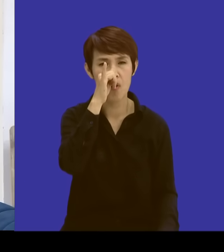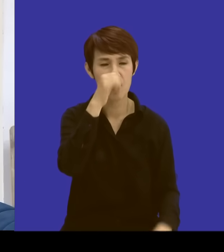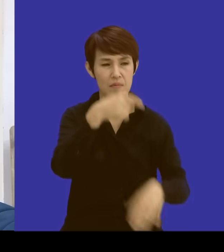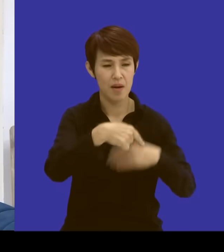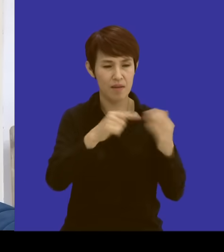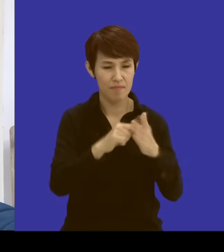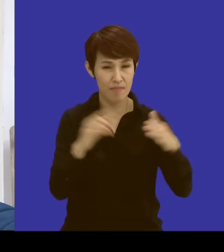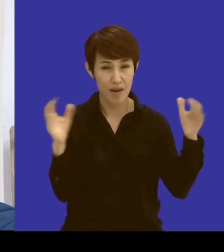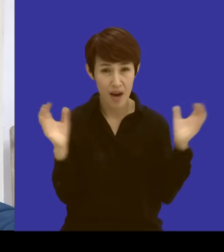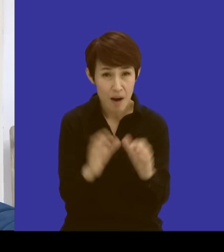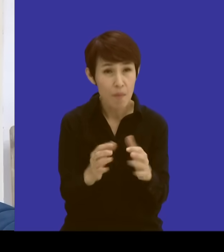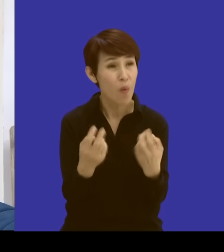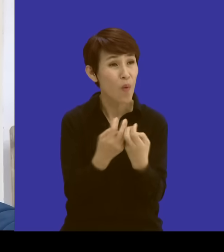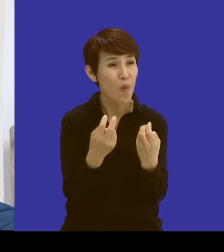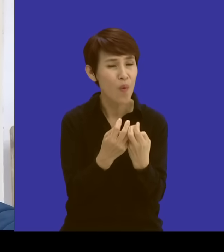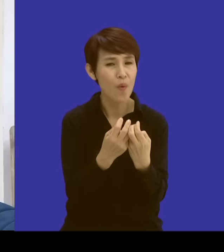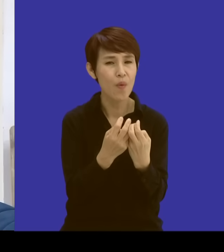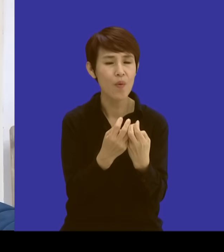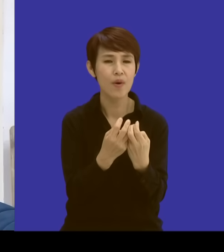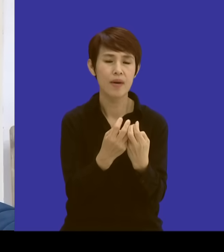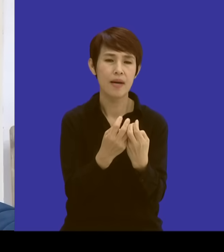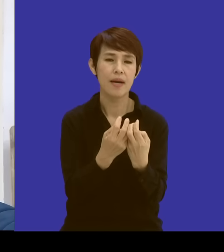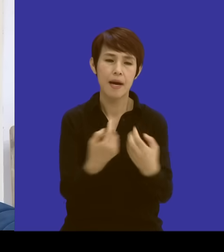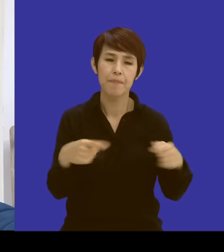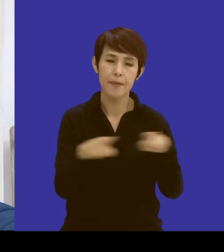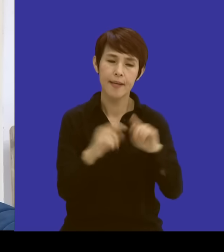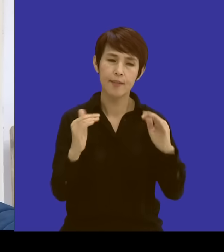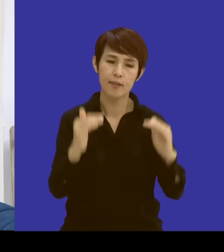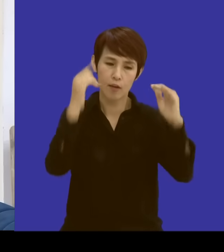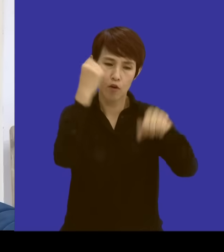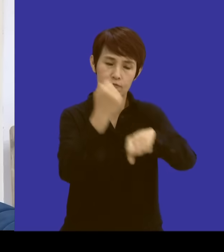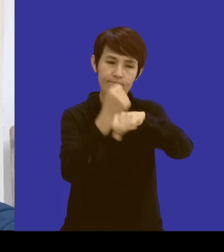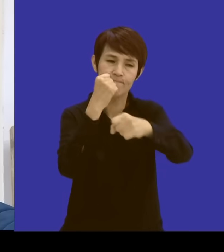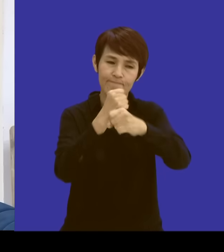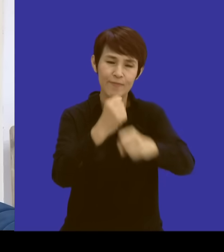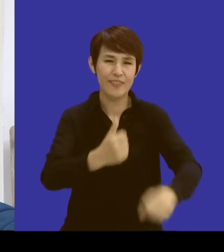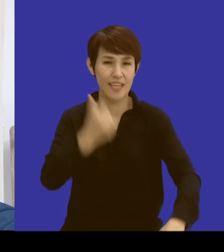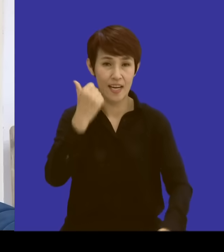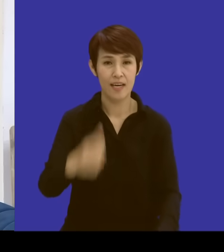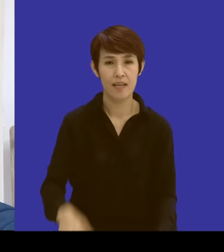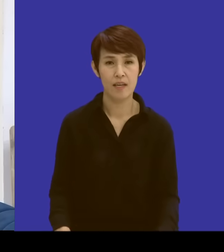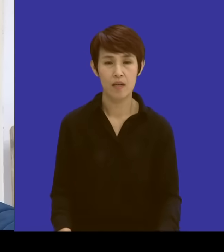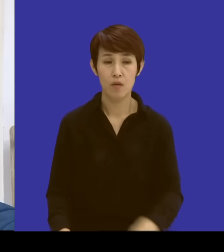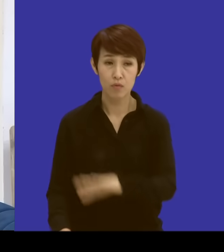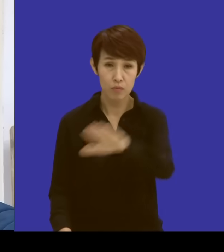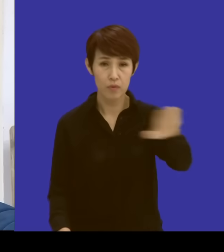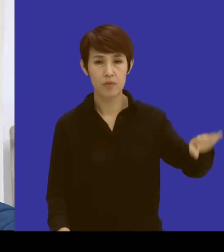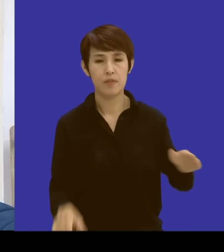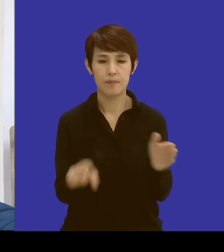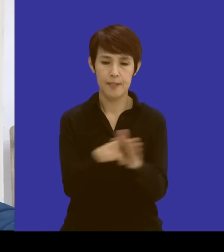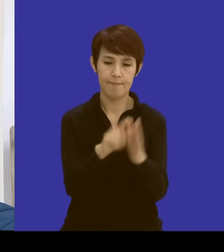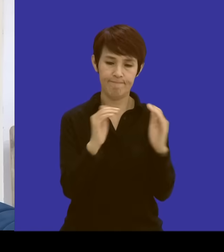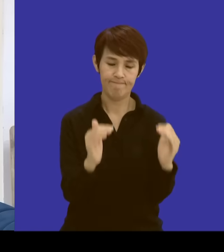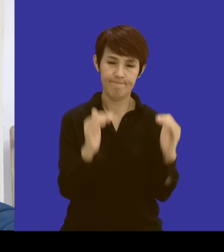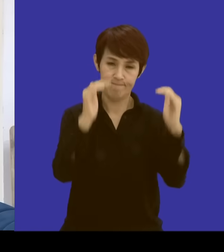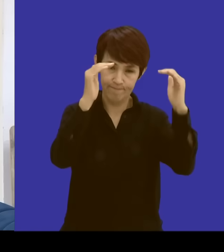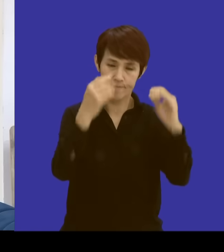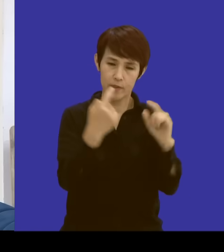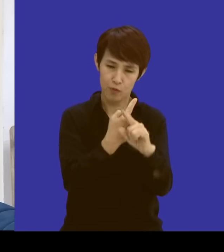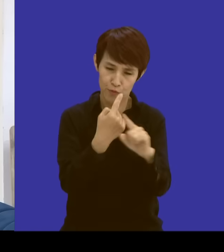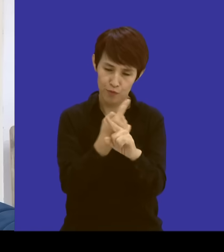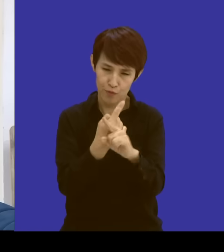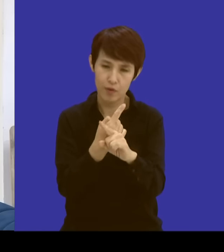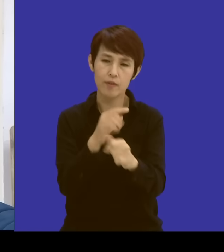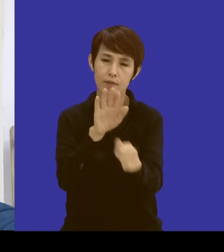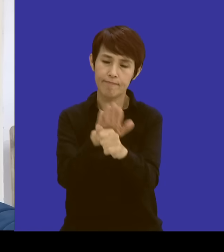좀 그런 것들을 함께 연구하고 하면서 우리도 함께 신앙적으로 성장하고 치유돼 나가면서